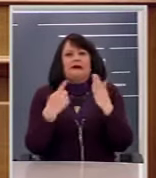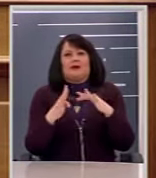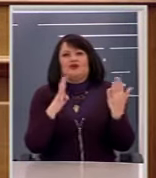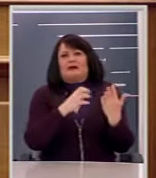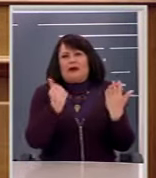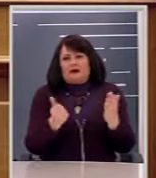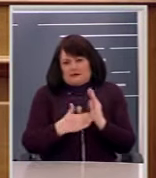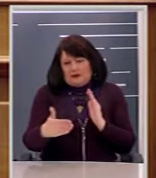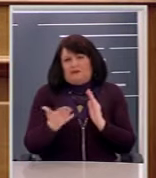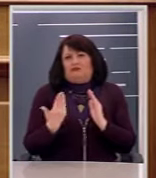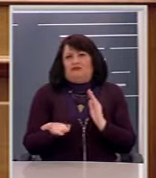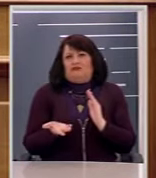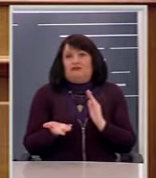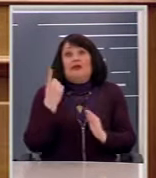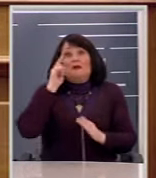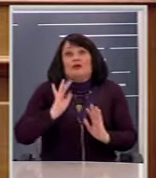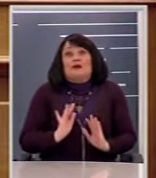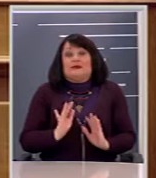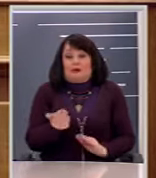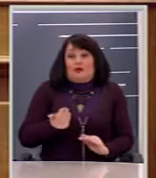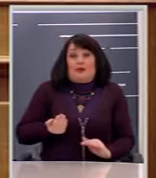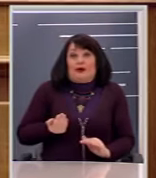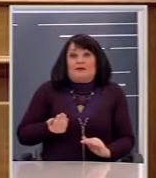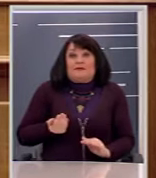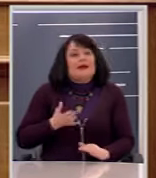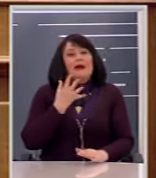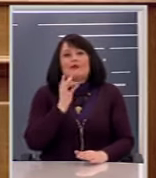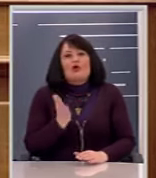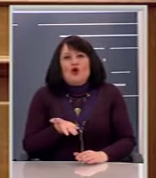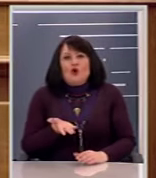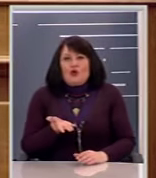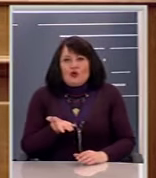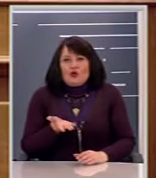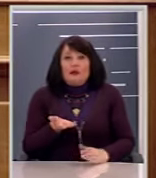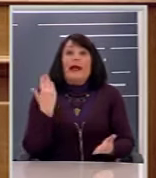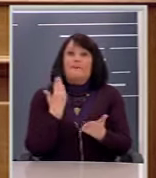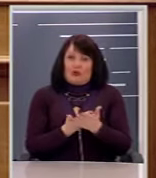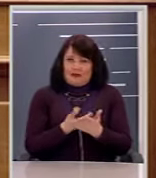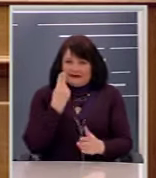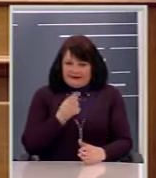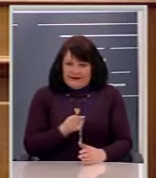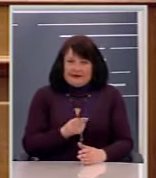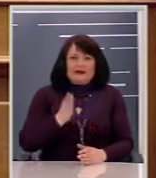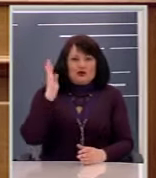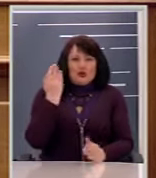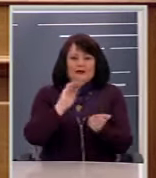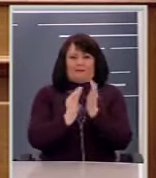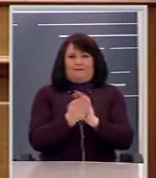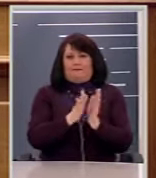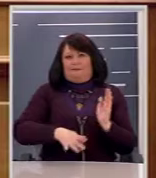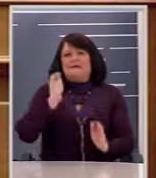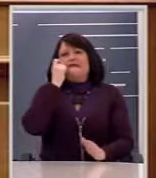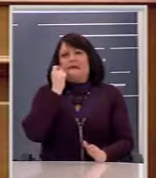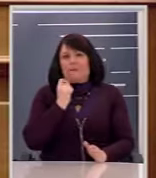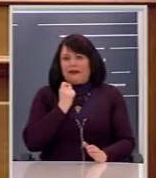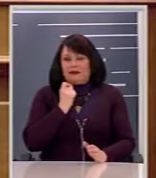για να ζητήσει πιο πριν? Όχι. Αλλά δεν ήθελε πιο πριν. Γιατί όπως αποδεικνύεται, η τότε συμμορία Σιμίτη